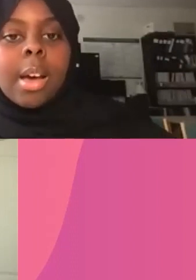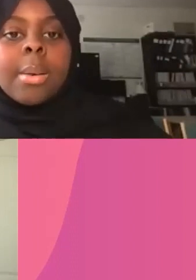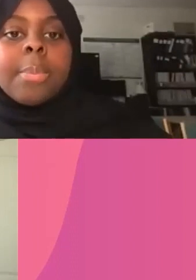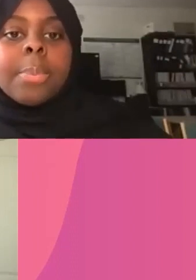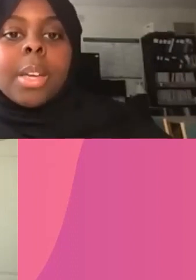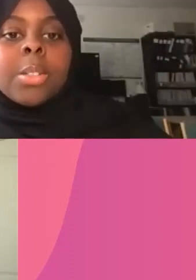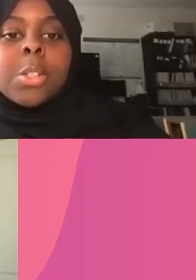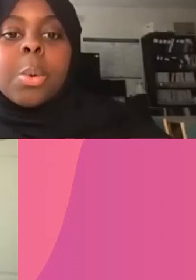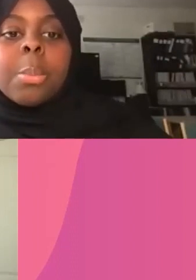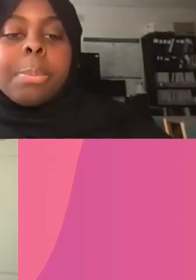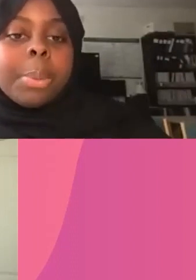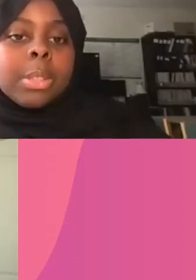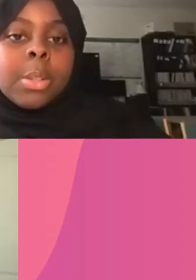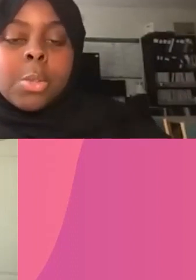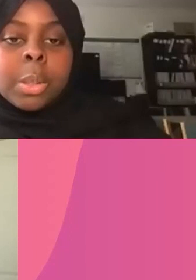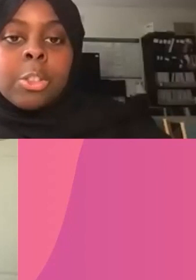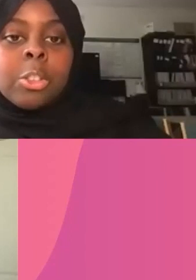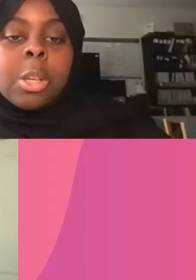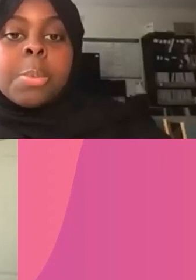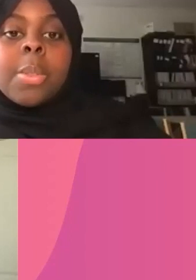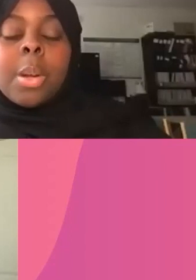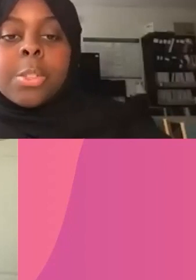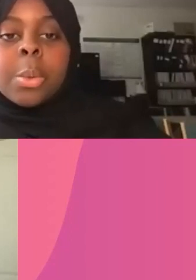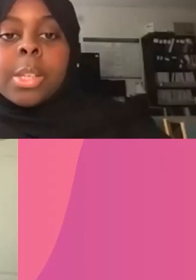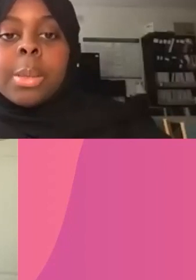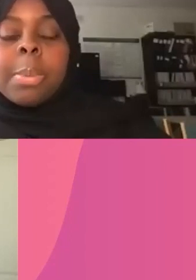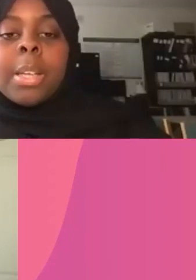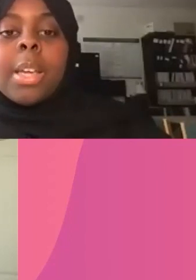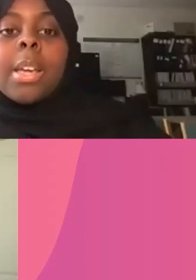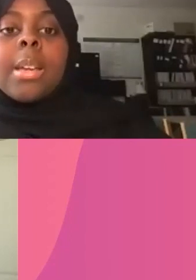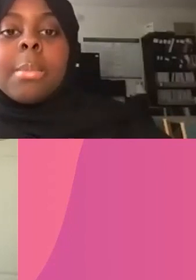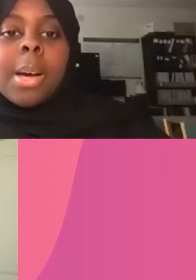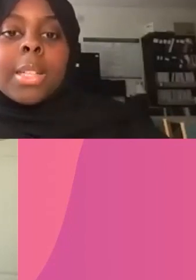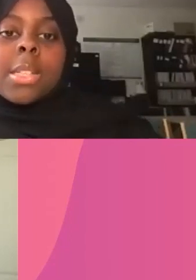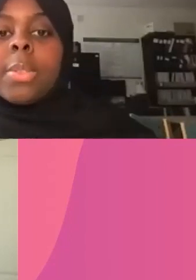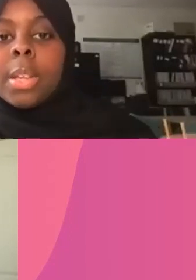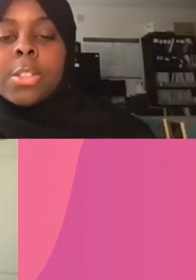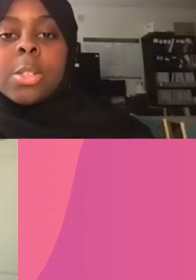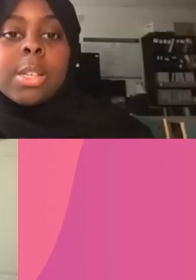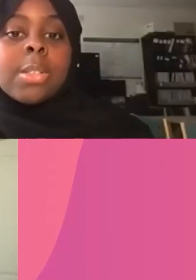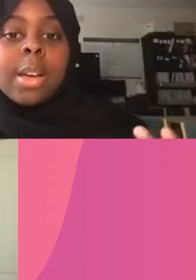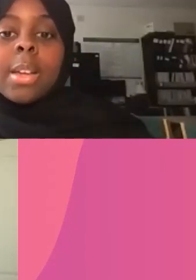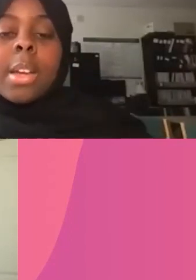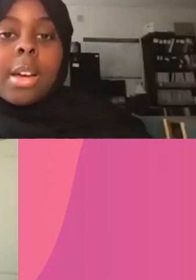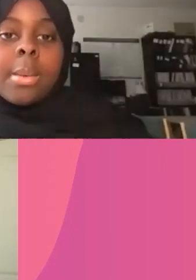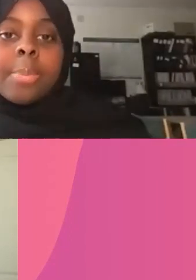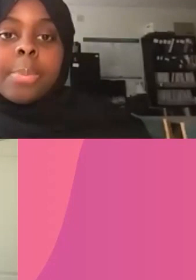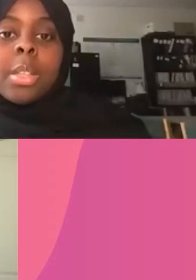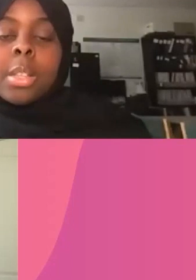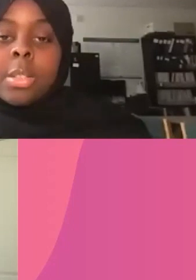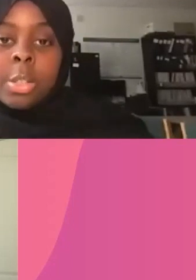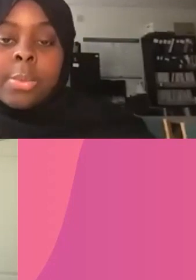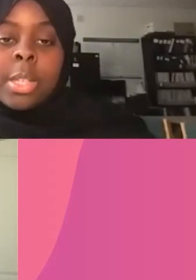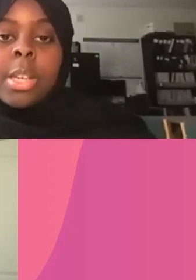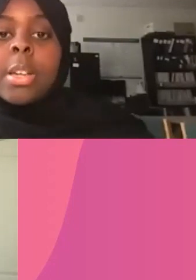d'une façon qui pourrait être néfaste. Et donc, il était important de bâtir ces relations et de